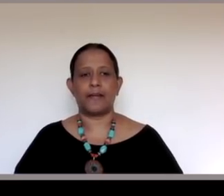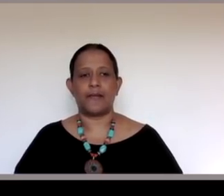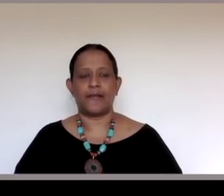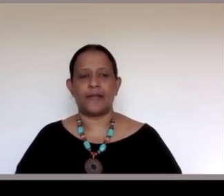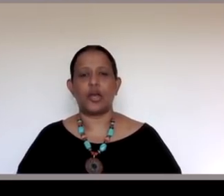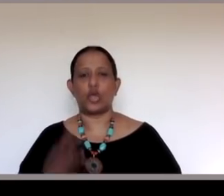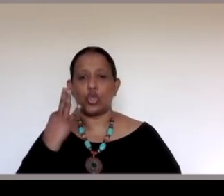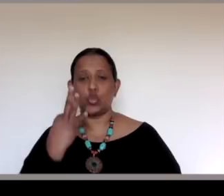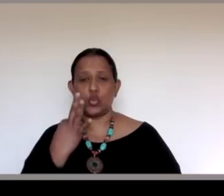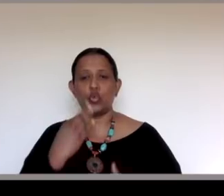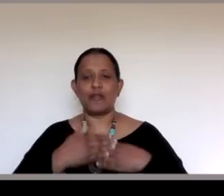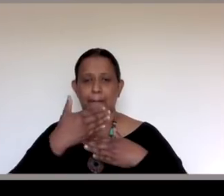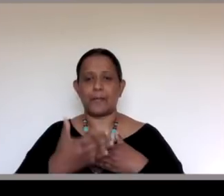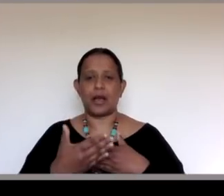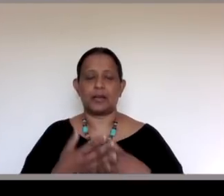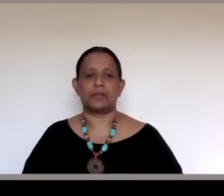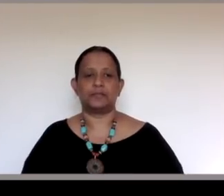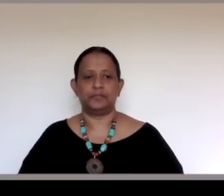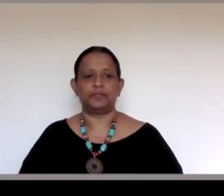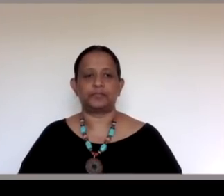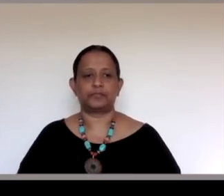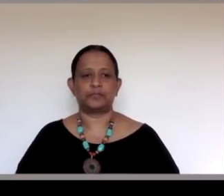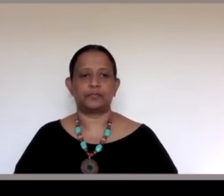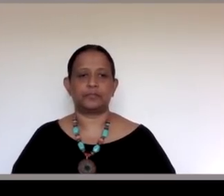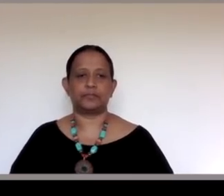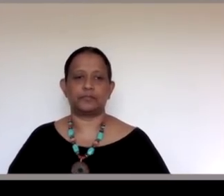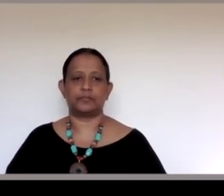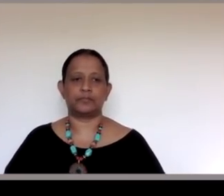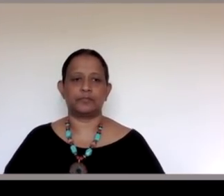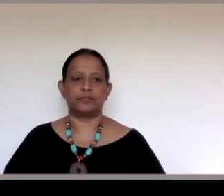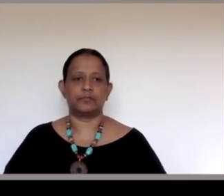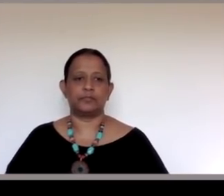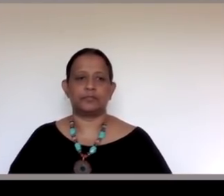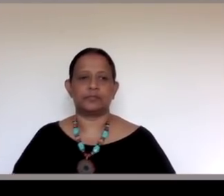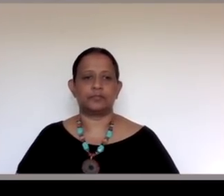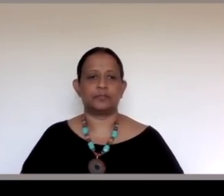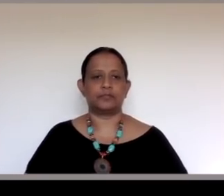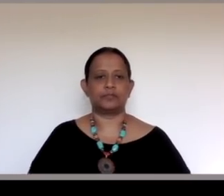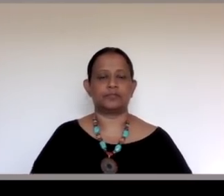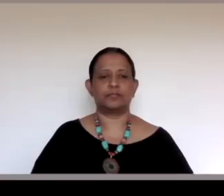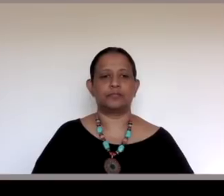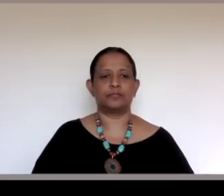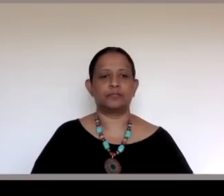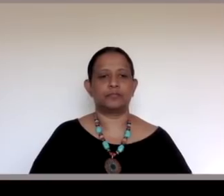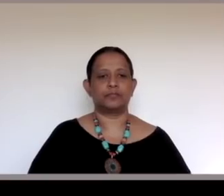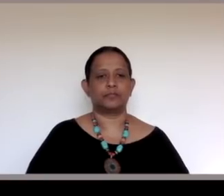யான தேசனா மாலாவே பல்லவேனி பதேட பஹின்னோ எங்களுடைய பிரசங்க தொடரின் நாம் முதல் வேத வார்த்தைக்கு வருகின்றோம் மத்தேயு பஹே